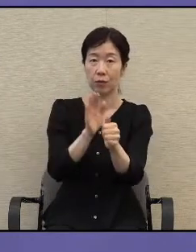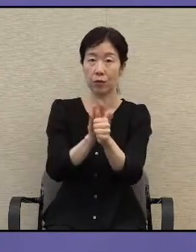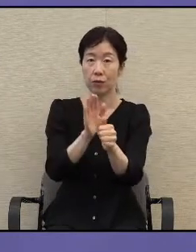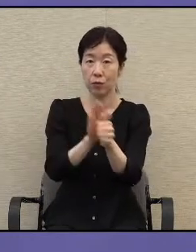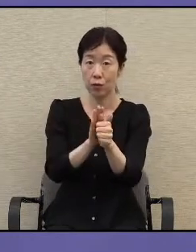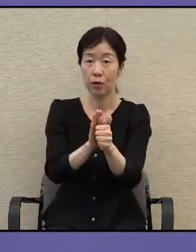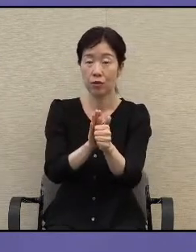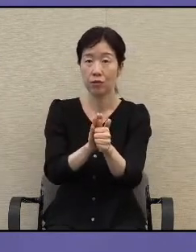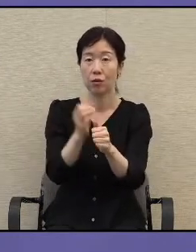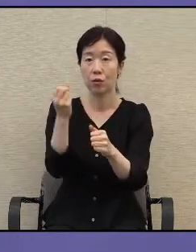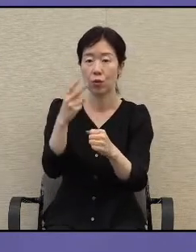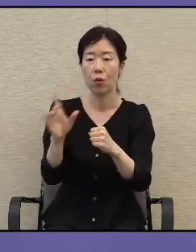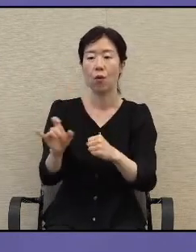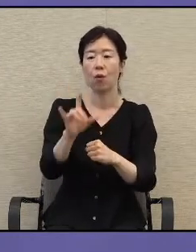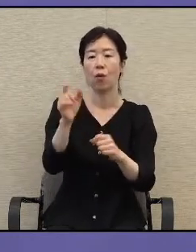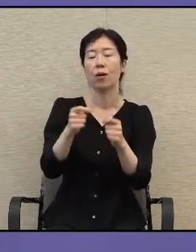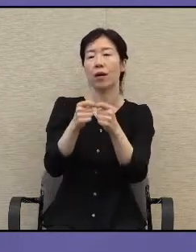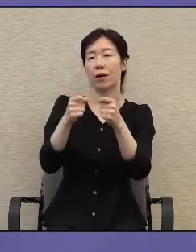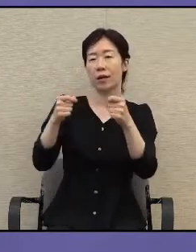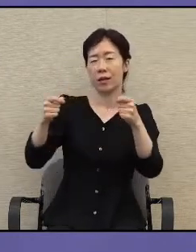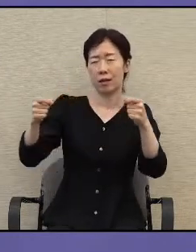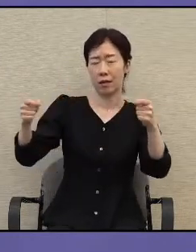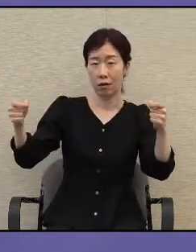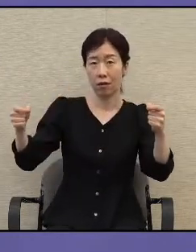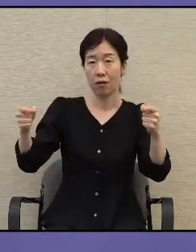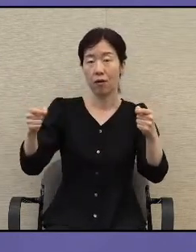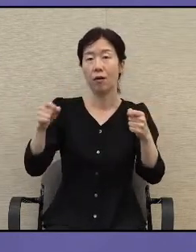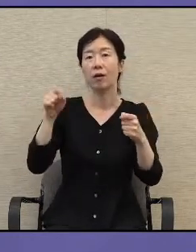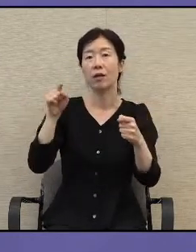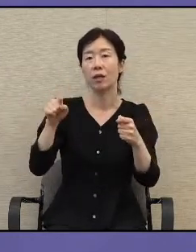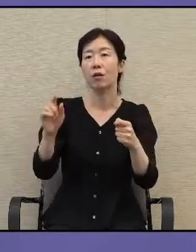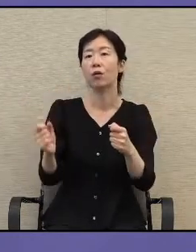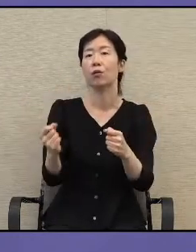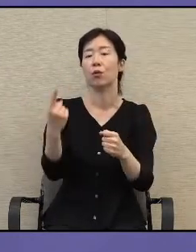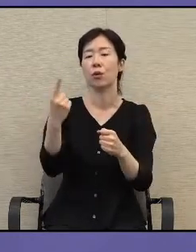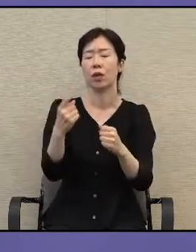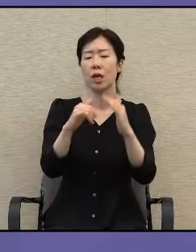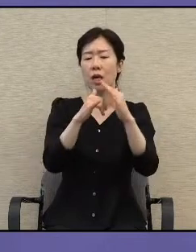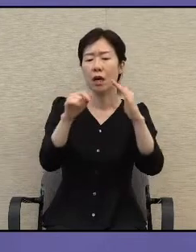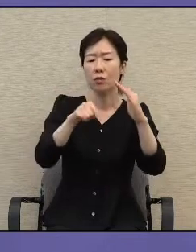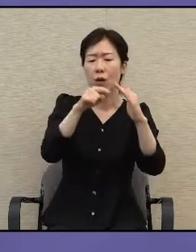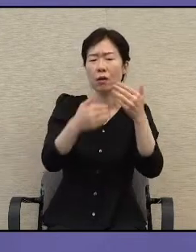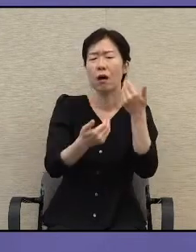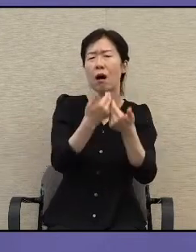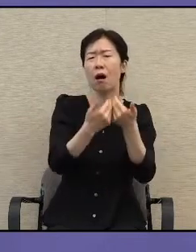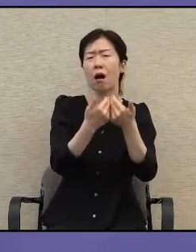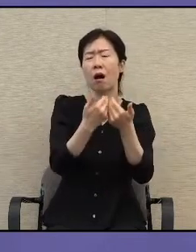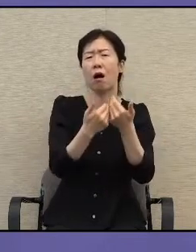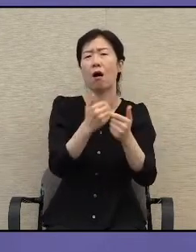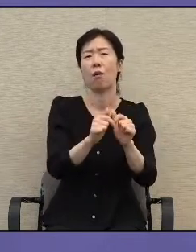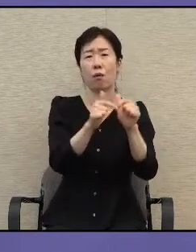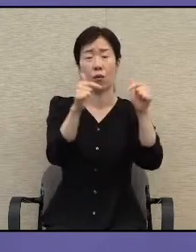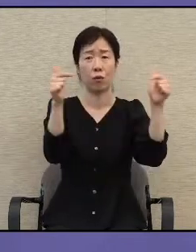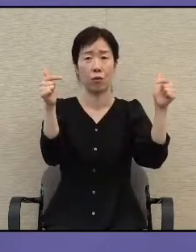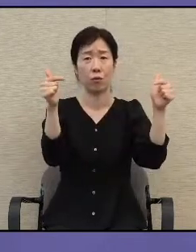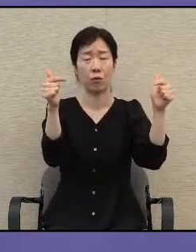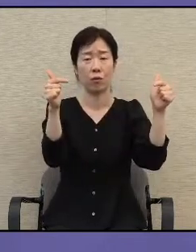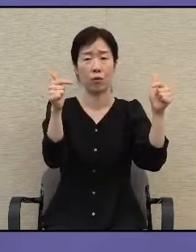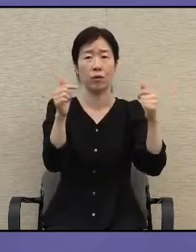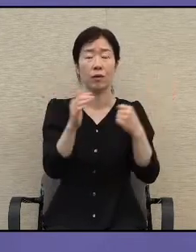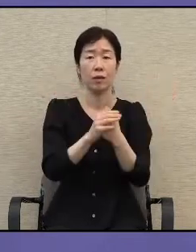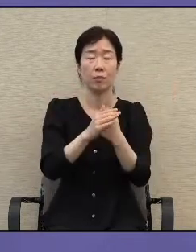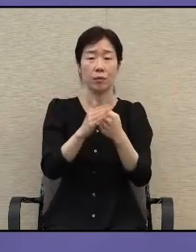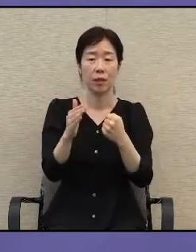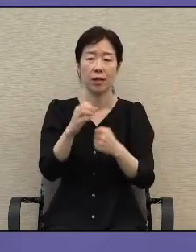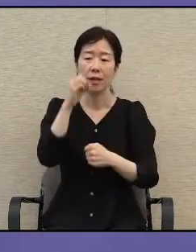코로나19가 장기화되면서 저희가 확인한 부분들은 특히 가족 내 갈등이 증가하고 있는 양상입니다. 따라서 이제는 더 이상